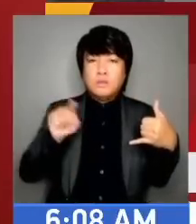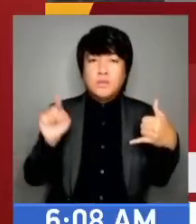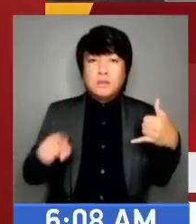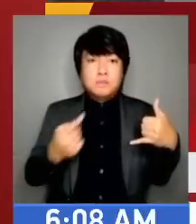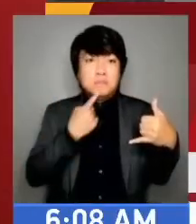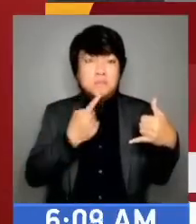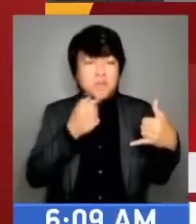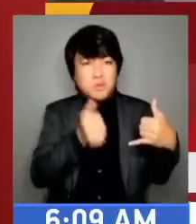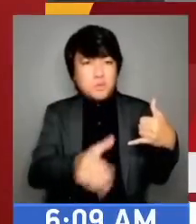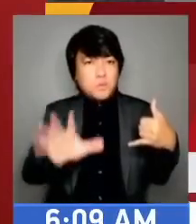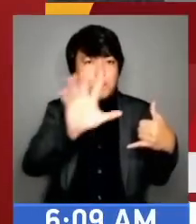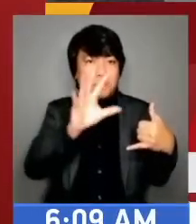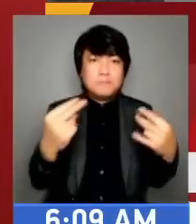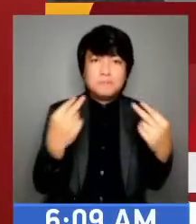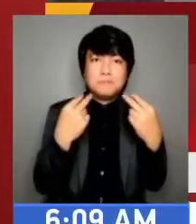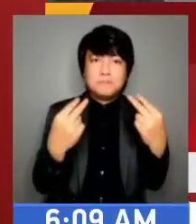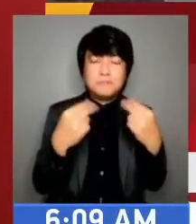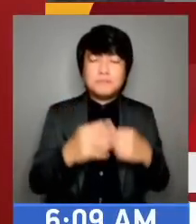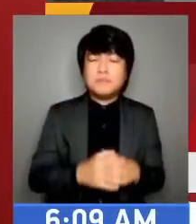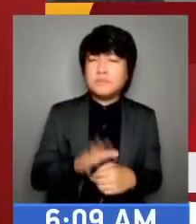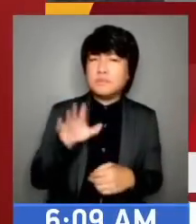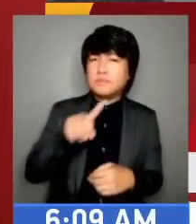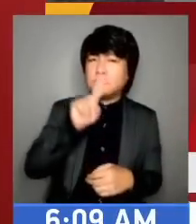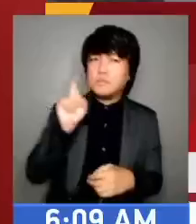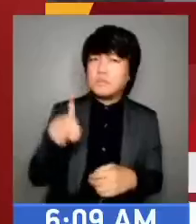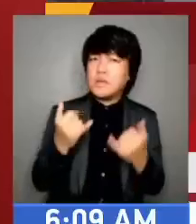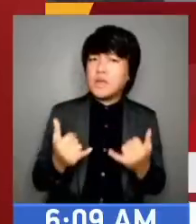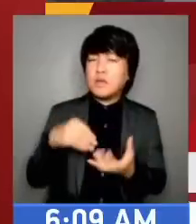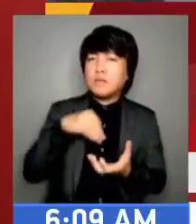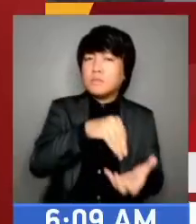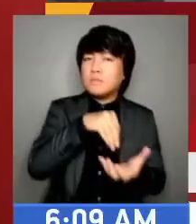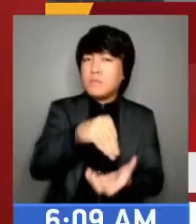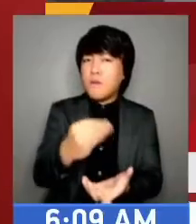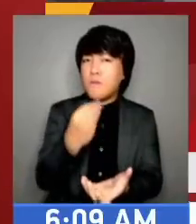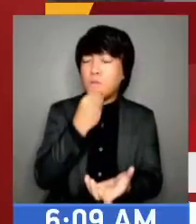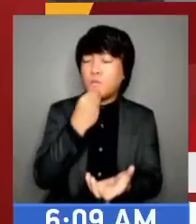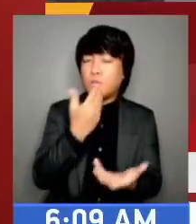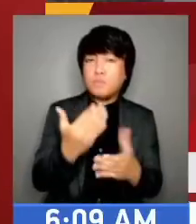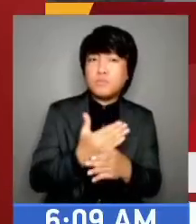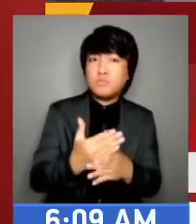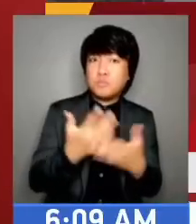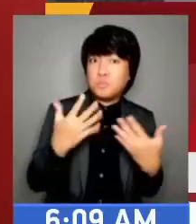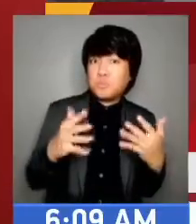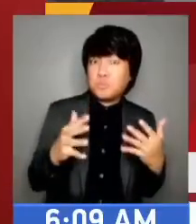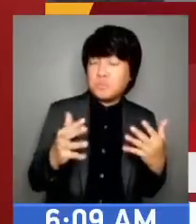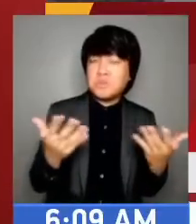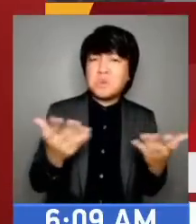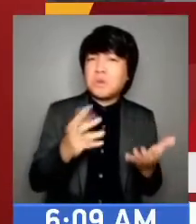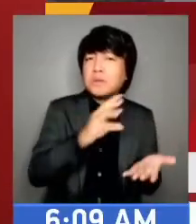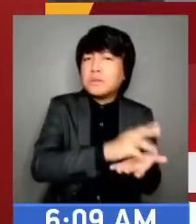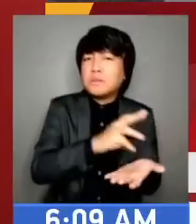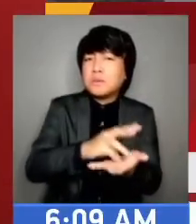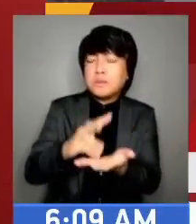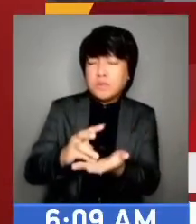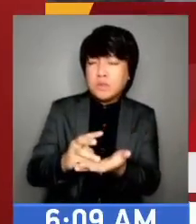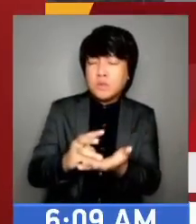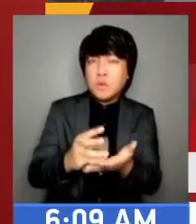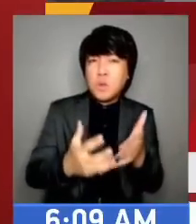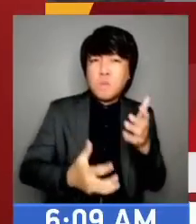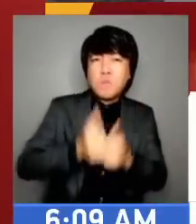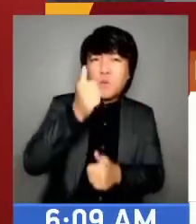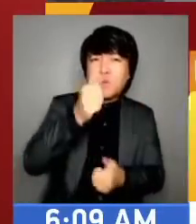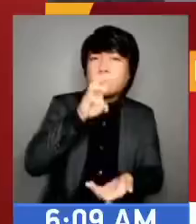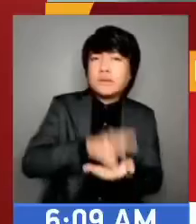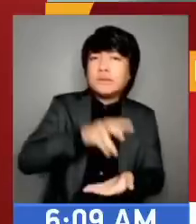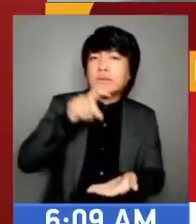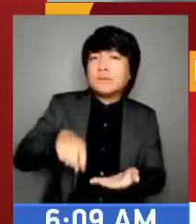Sa ngayon po, gaano na karami yung food packs na naipamahagi at saang mga lugar yung mga may pinaka nangangailangan ng tulong?